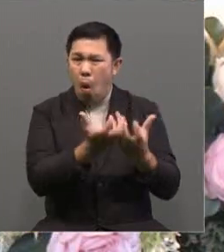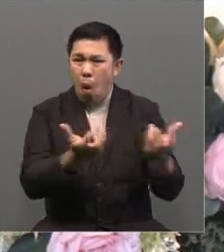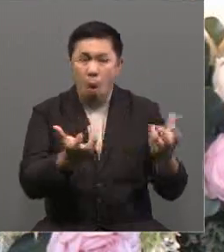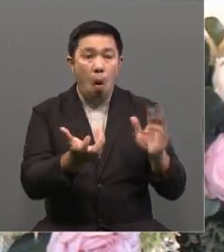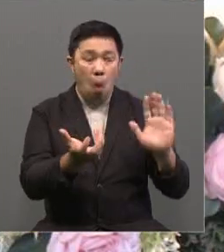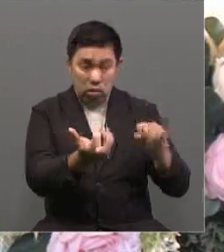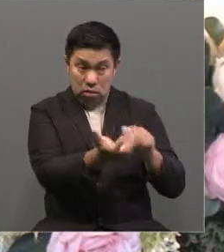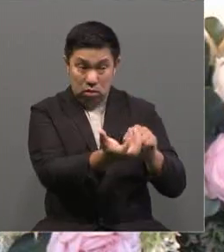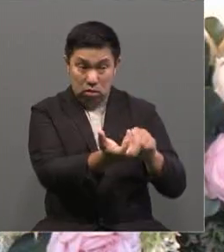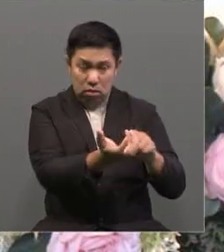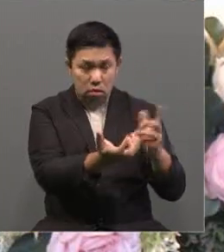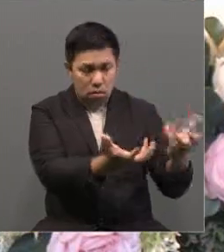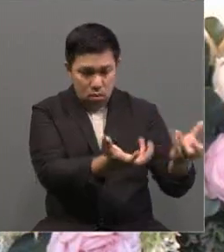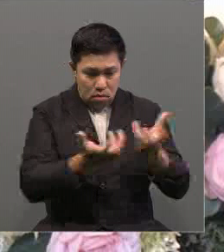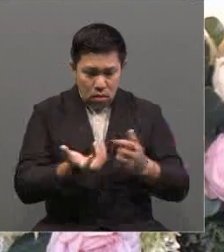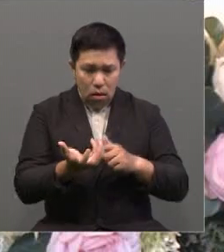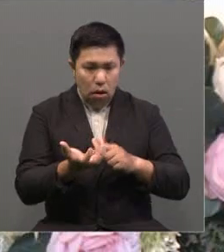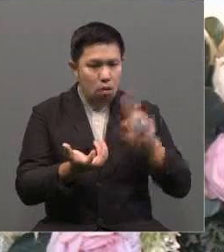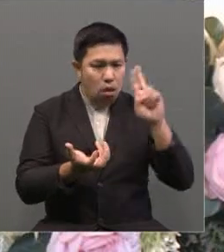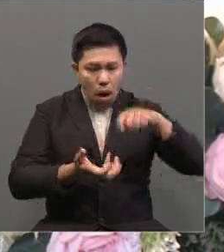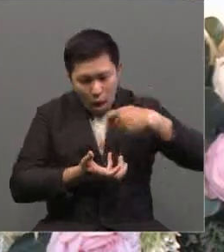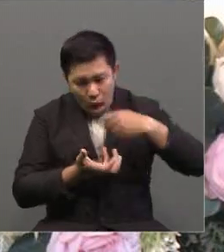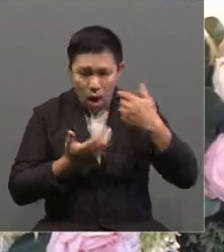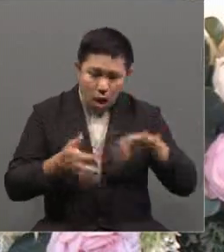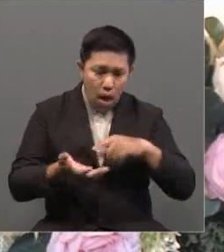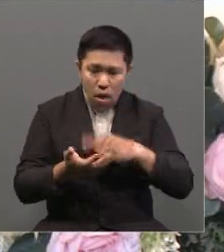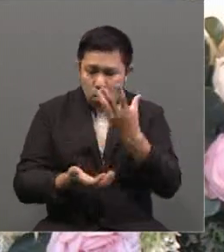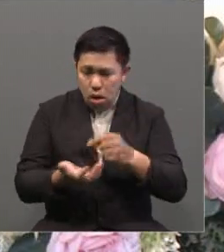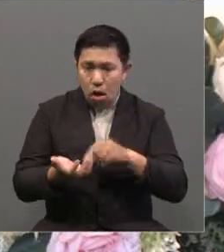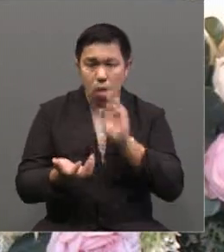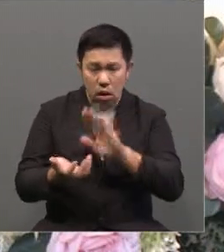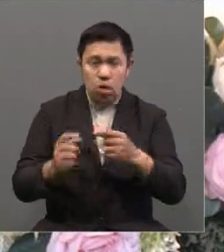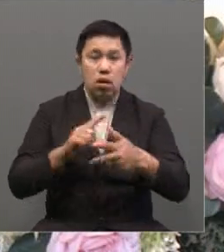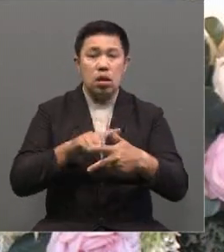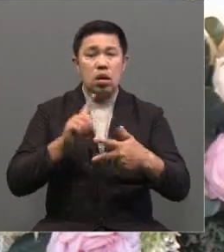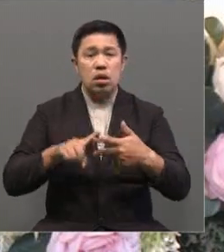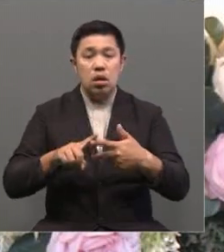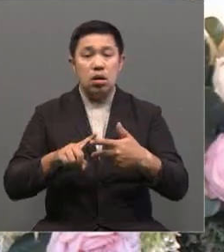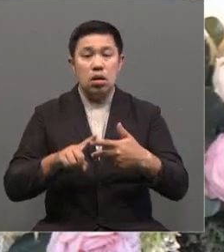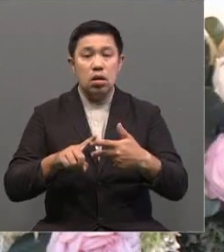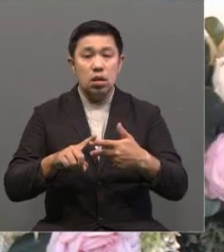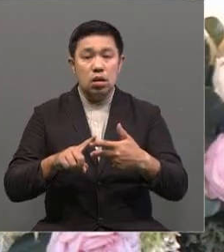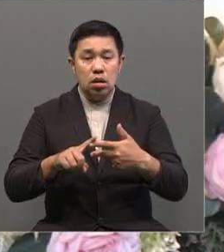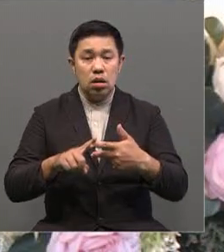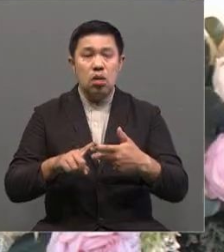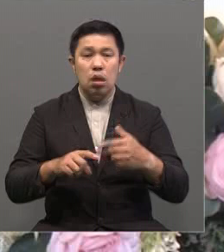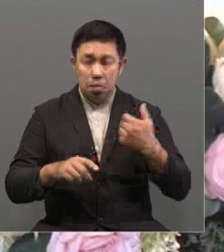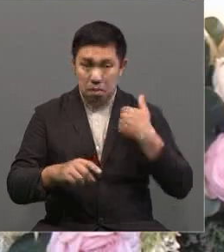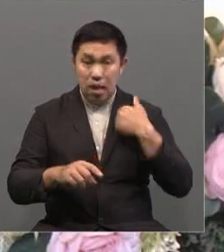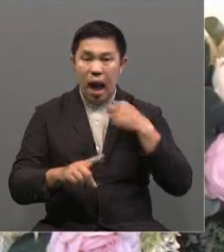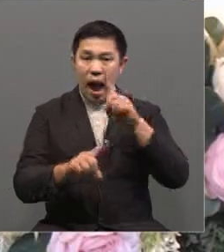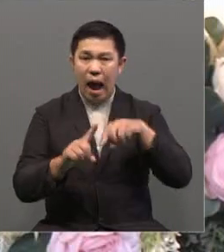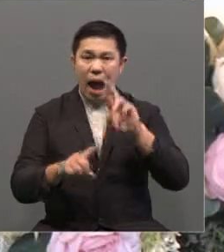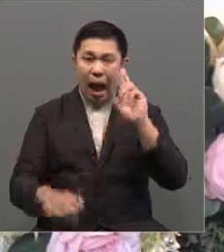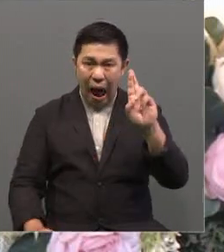ที่เราได้ใช้ได้จับได้บริโภคนะครับ Circular เราก็ได้ยินหลักของ 3R ใช้น้